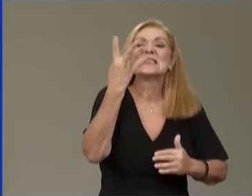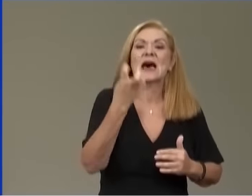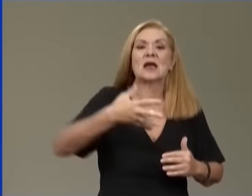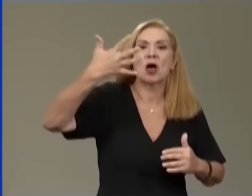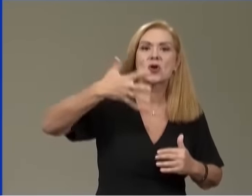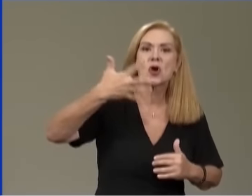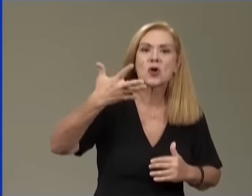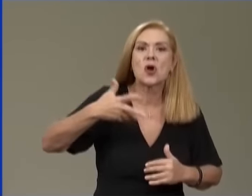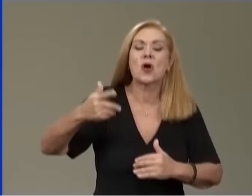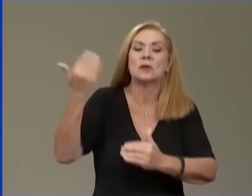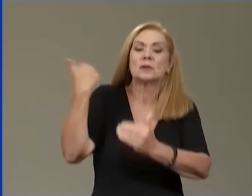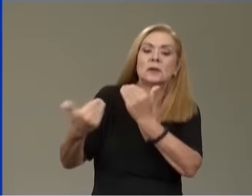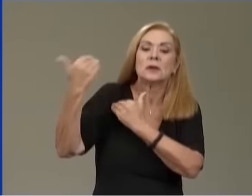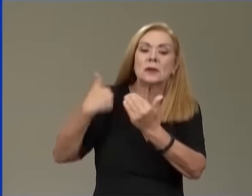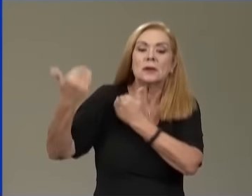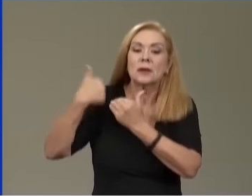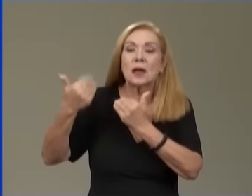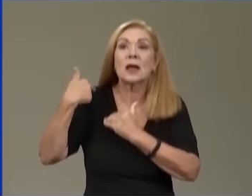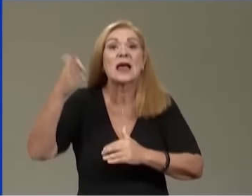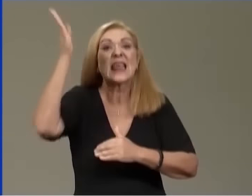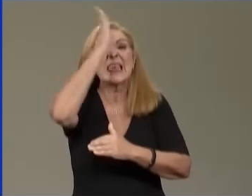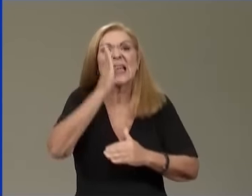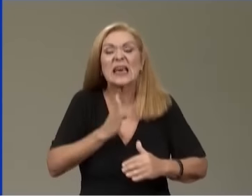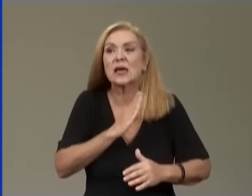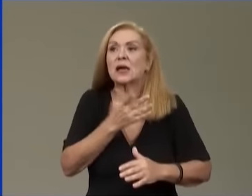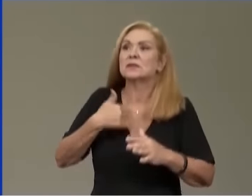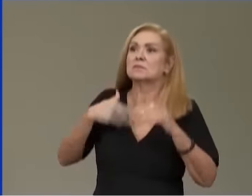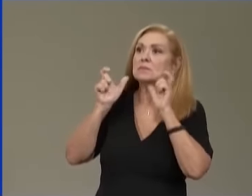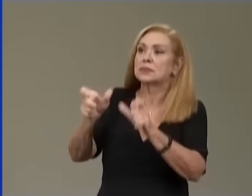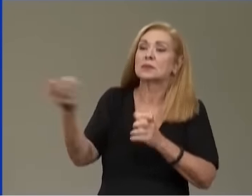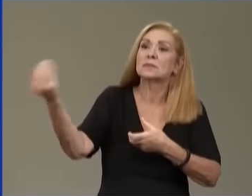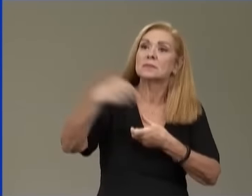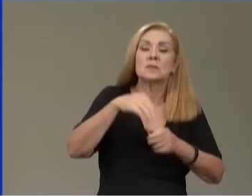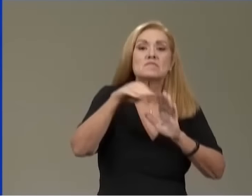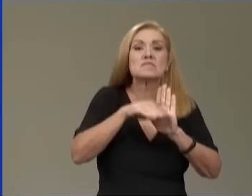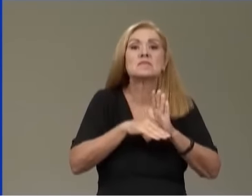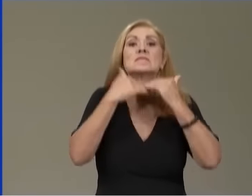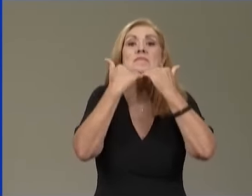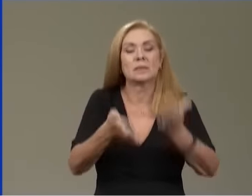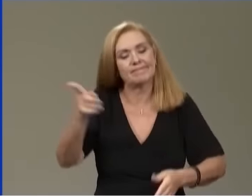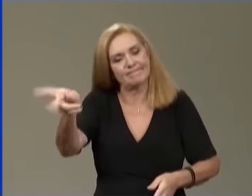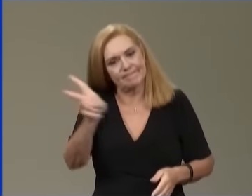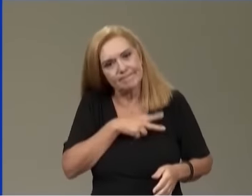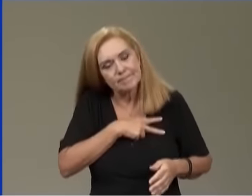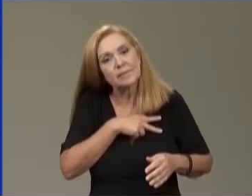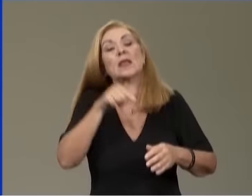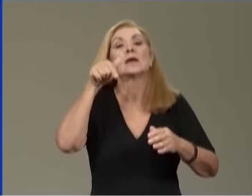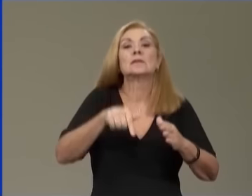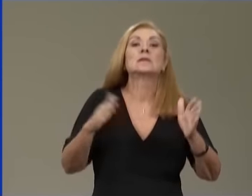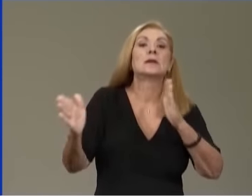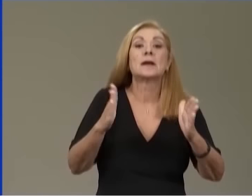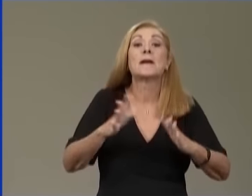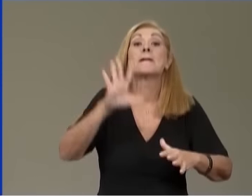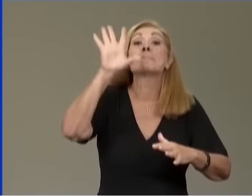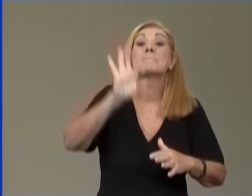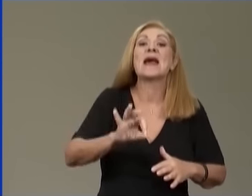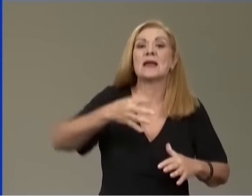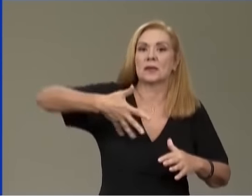οποίοι έφαγαν όλο το βάρος της κρίσης, ότι τους αποκλείσαμε από το πρόγραμμα, και έχουν δίκιο. Περίμετρο θα πάει μέχρι τα 50 έτη, το επιτόκιο θα είναι το